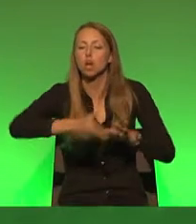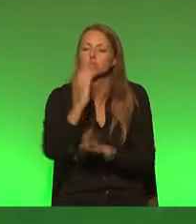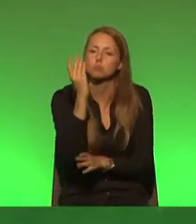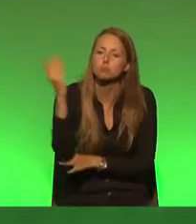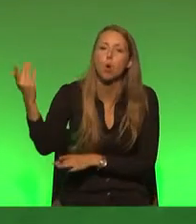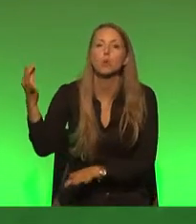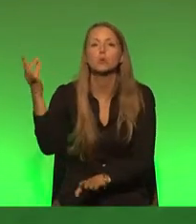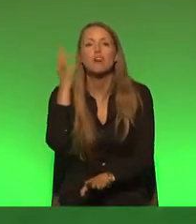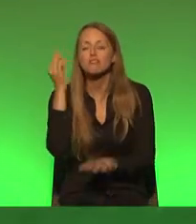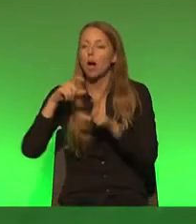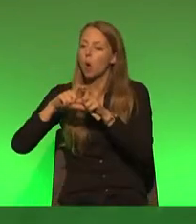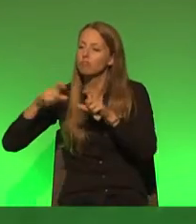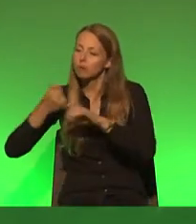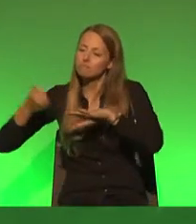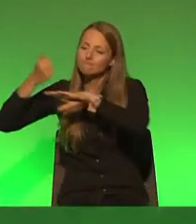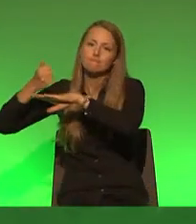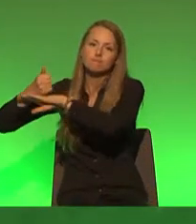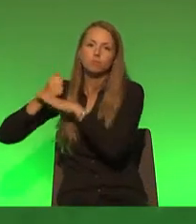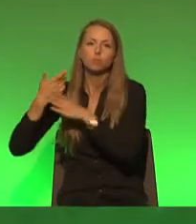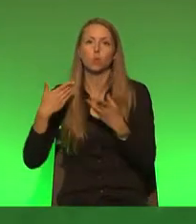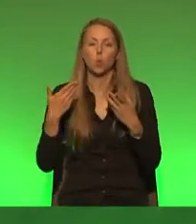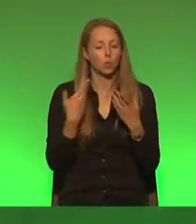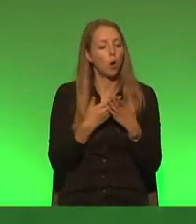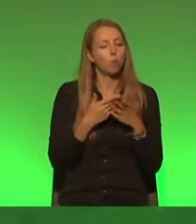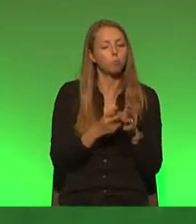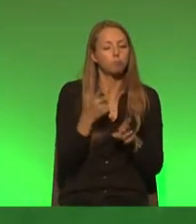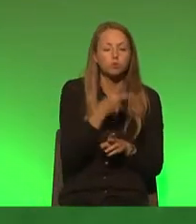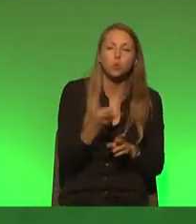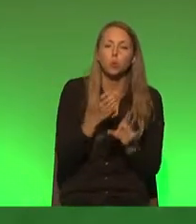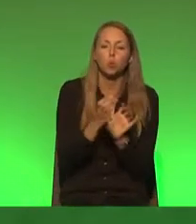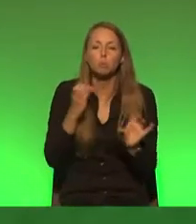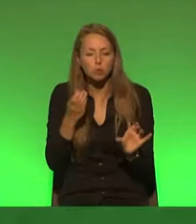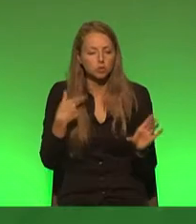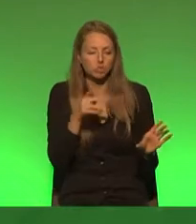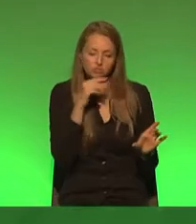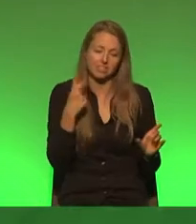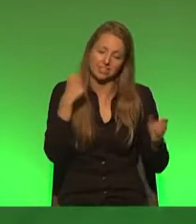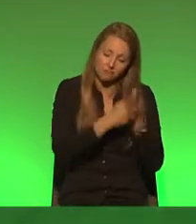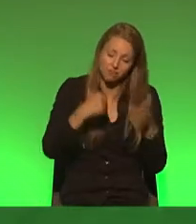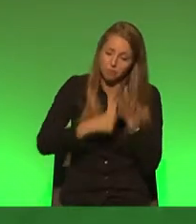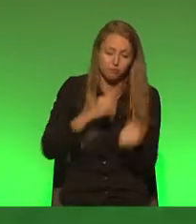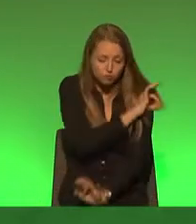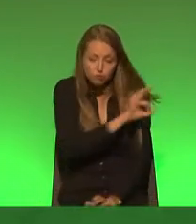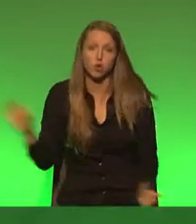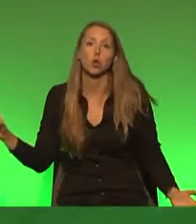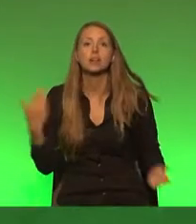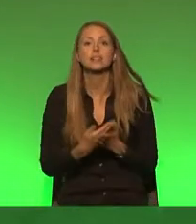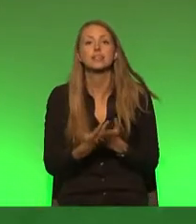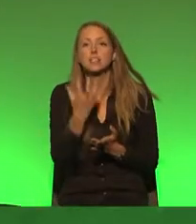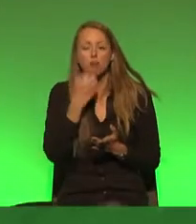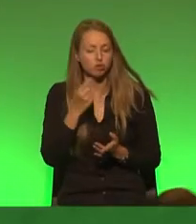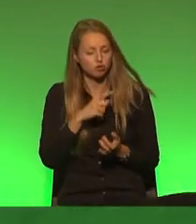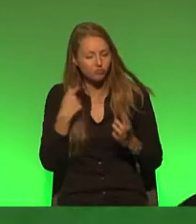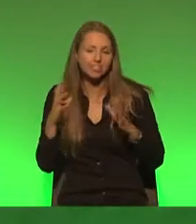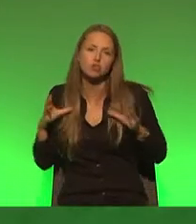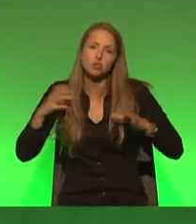und Verwaltungsspitzen bis zum Nahverkehr und Radwegen. Dafür lohnt es sich zu streiten, und deswegen möchte ich mit euch im Kommunalwahlkampf kämpfen um